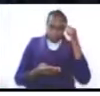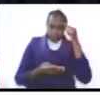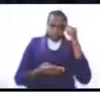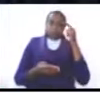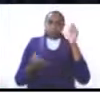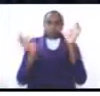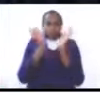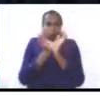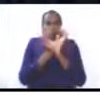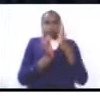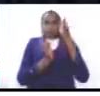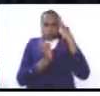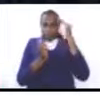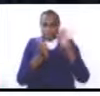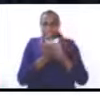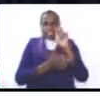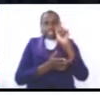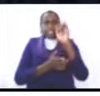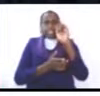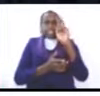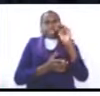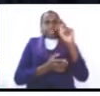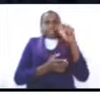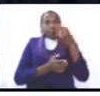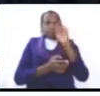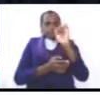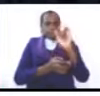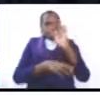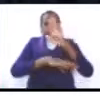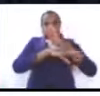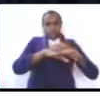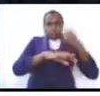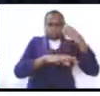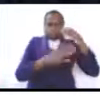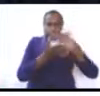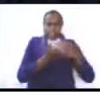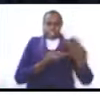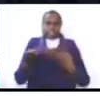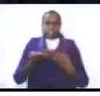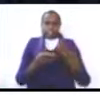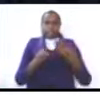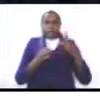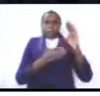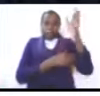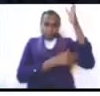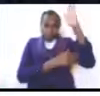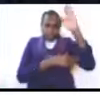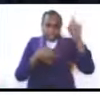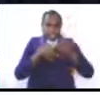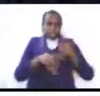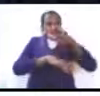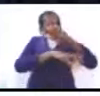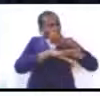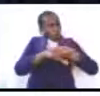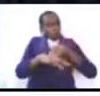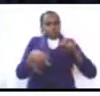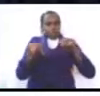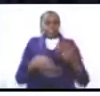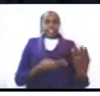amejua Timotheo ameitiwa hii huduma na Mungu, na ako na wito katika huu